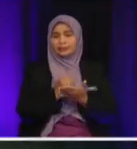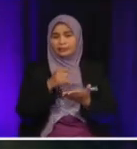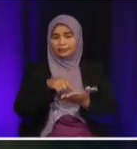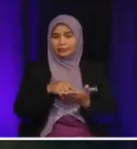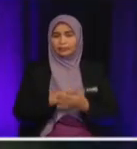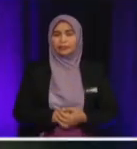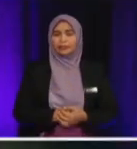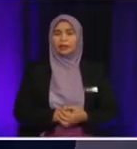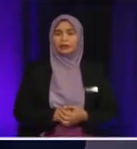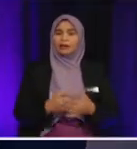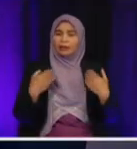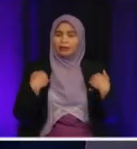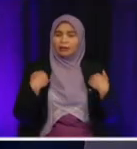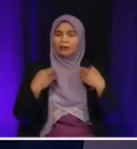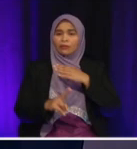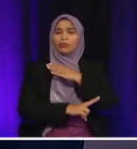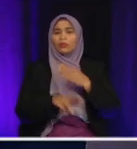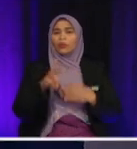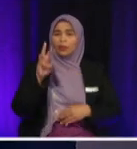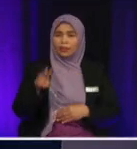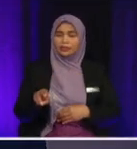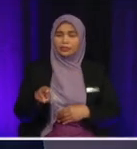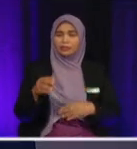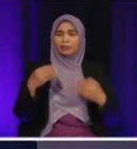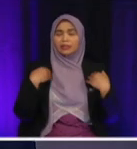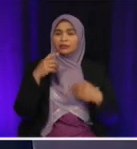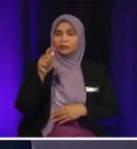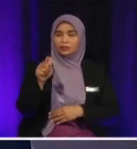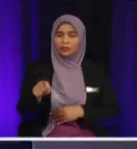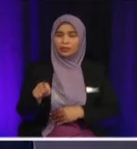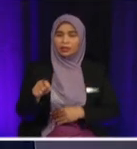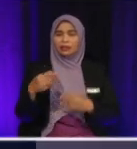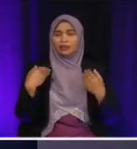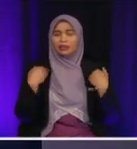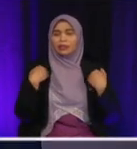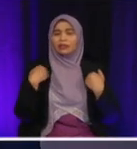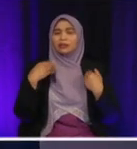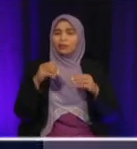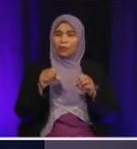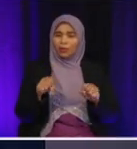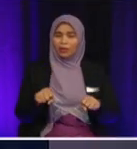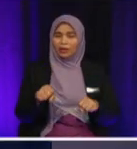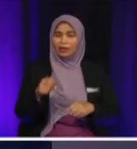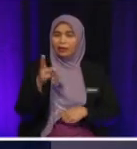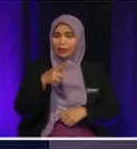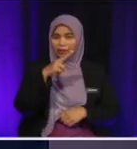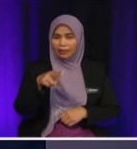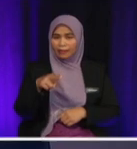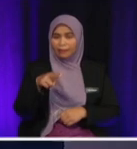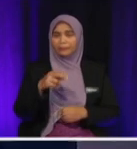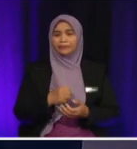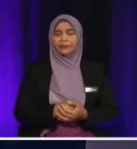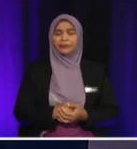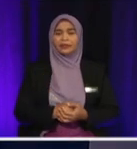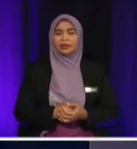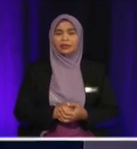tahu hukum ni. Ada hukum wajib, ada sunat, ada harus, haram, makruh, lima hukum. Tapi dari segi